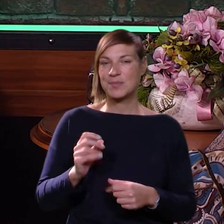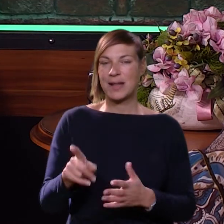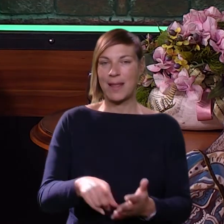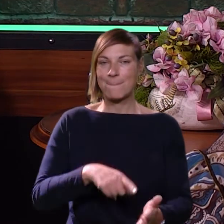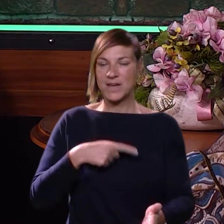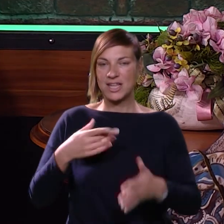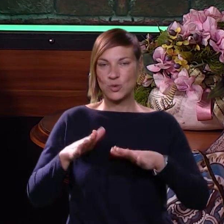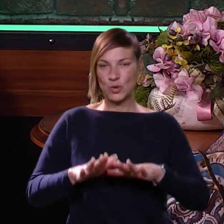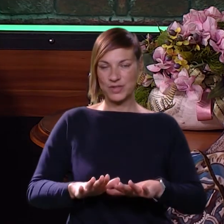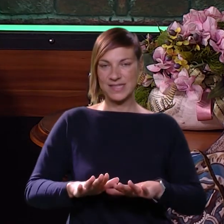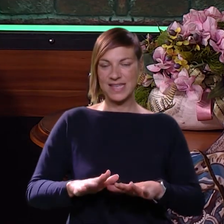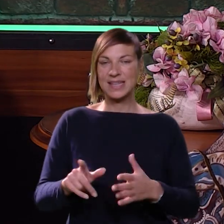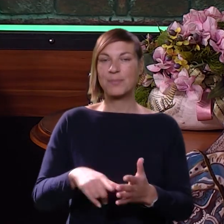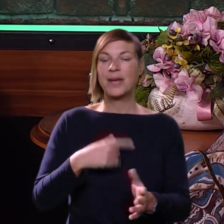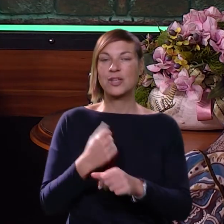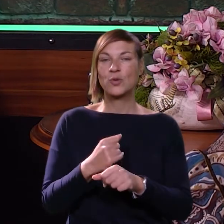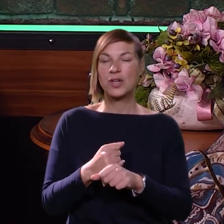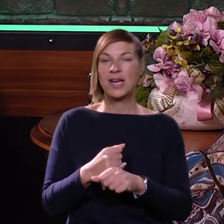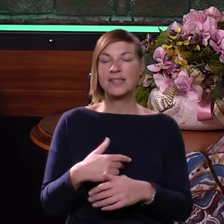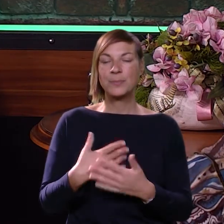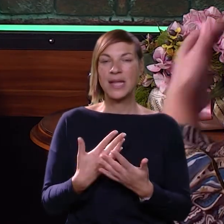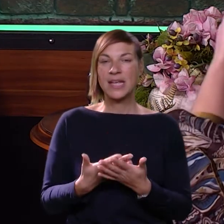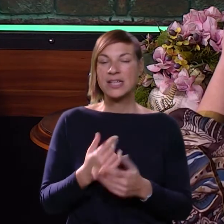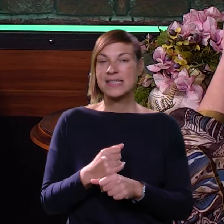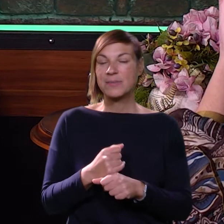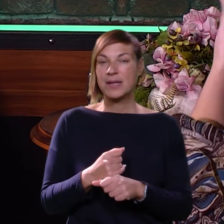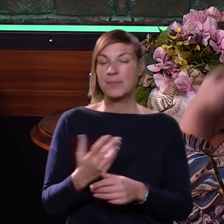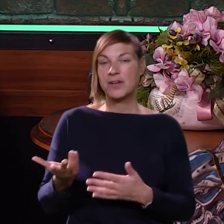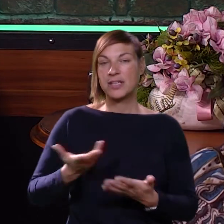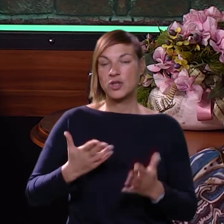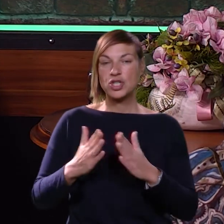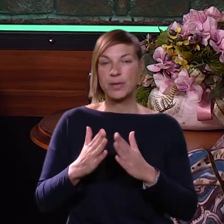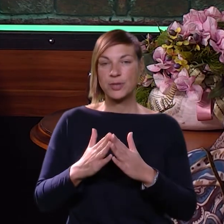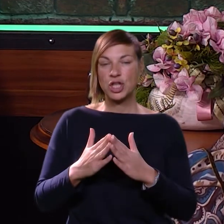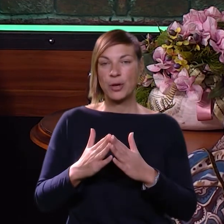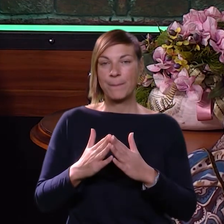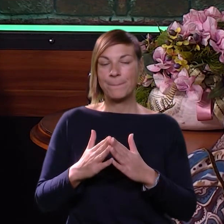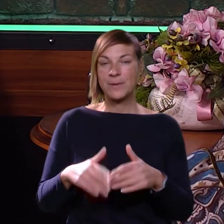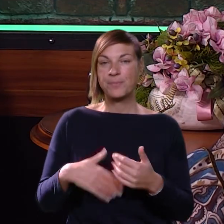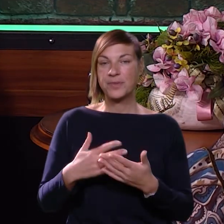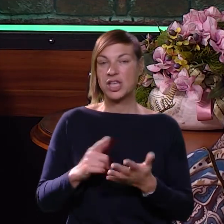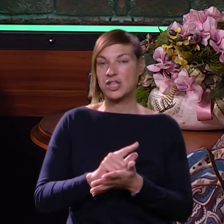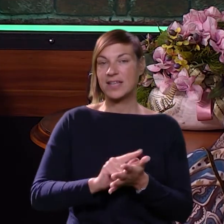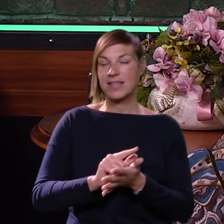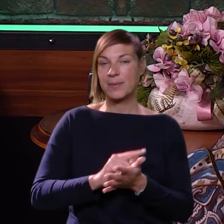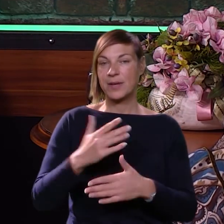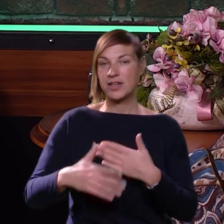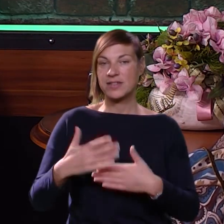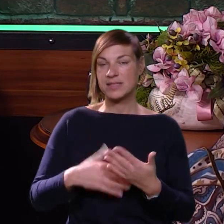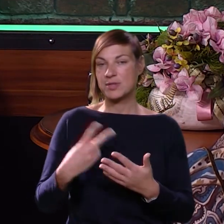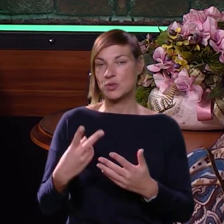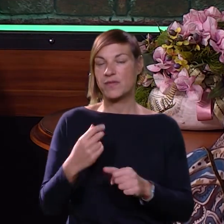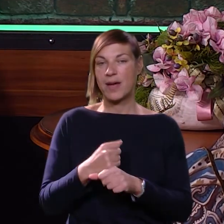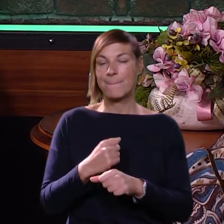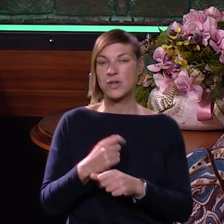raspoložena da predugo sjedim i da predugo radim, ali onda sam si tako napravila. Onda dođem kući. I onda taj period između